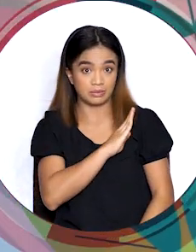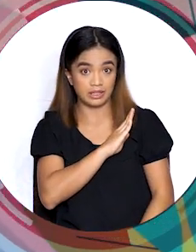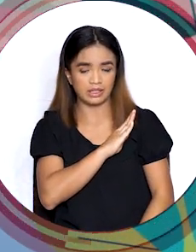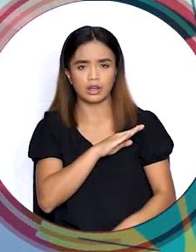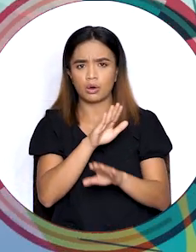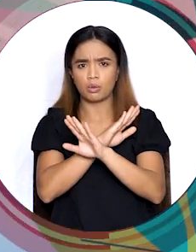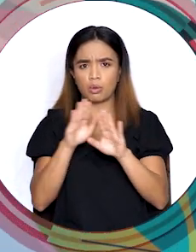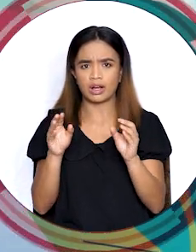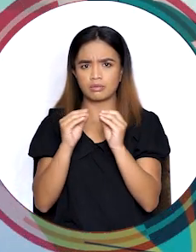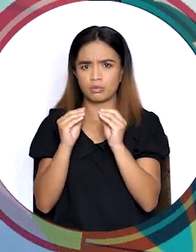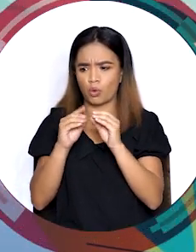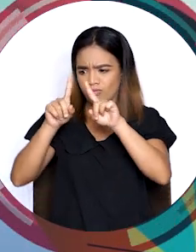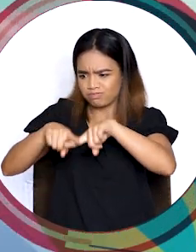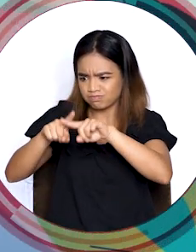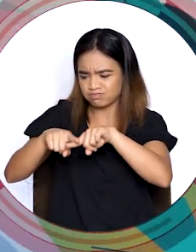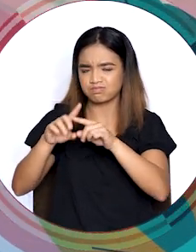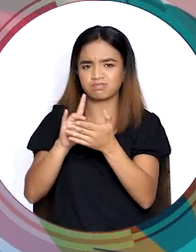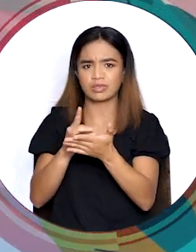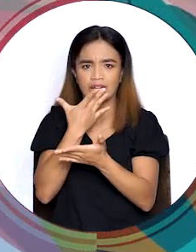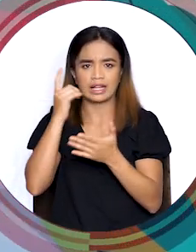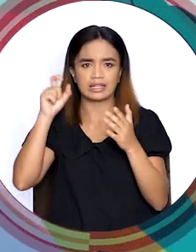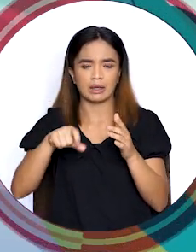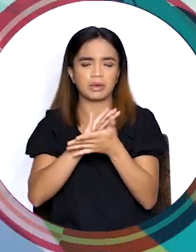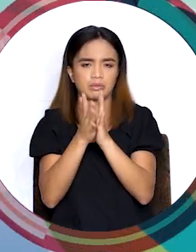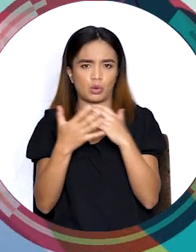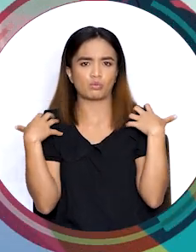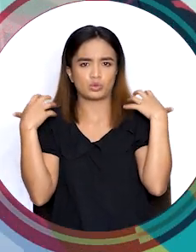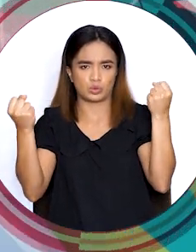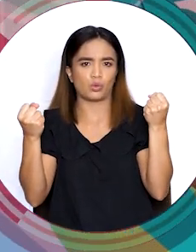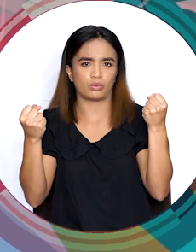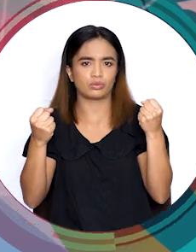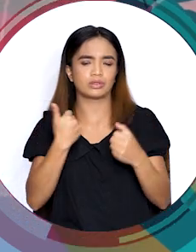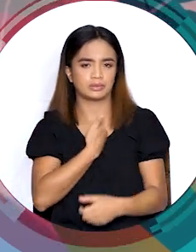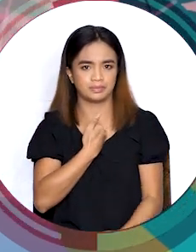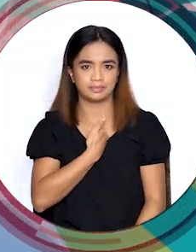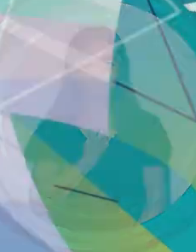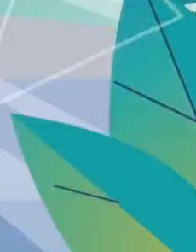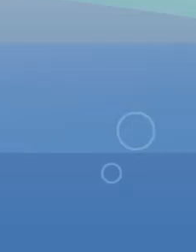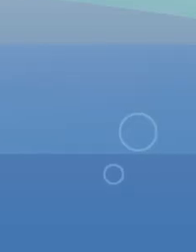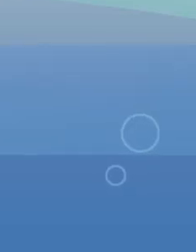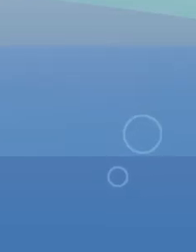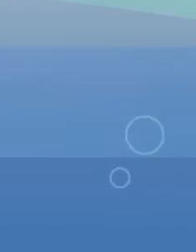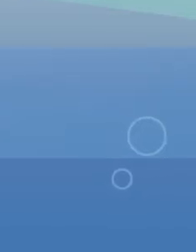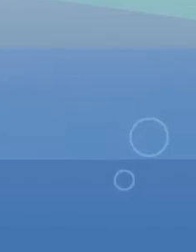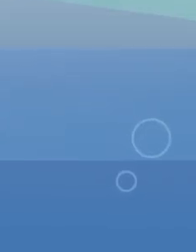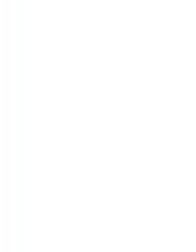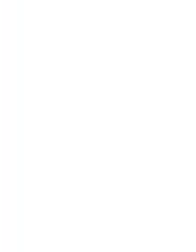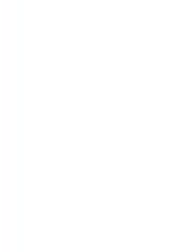Para TB-free, huwag magmintis sa gamutan. Tibayan ang iyong dibdib.